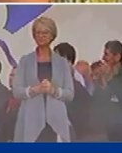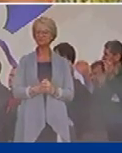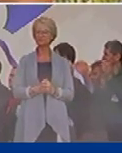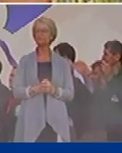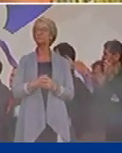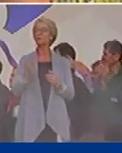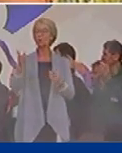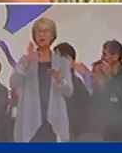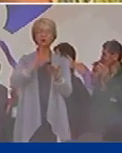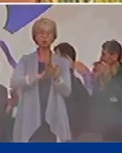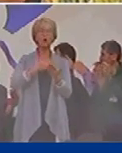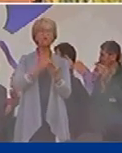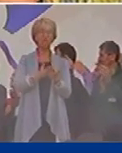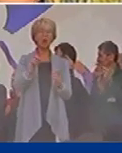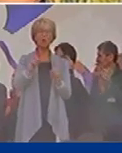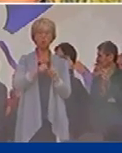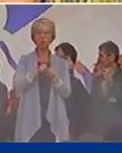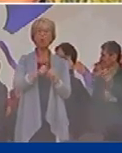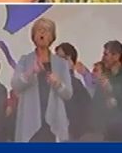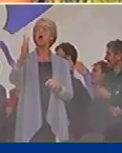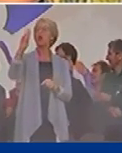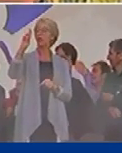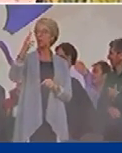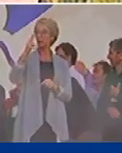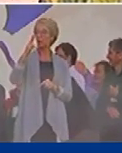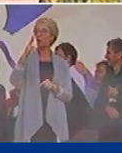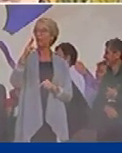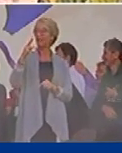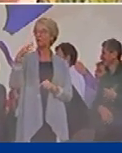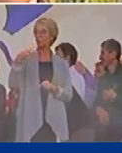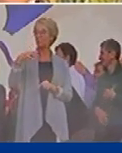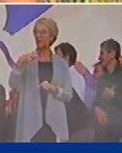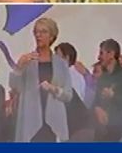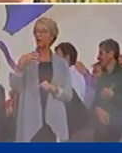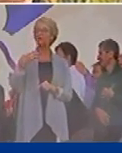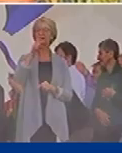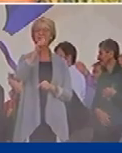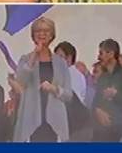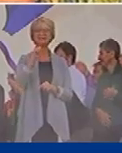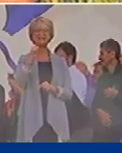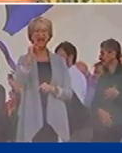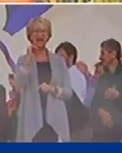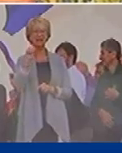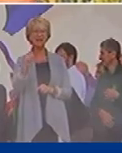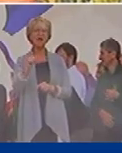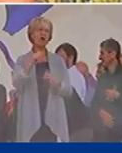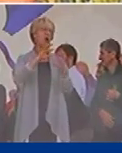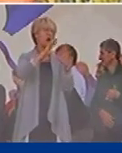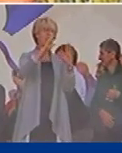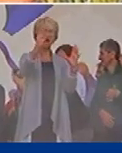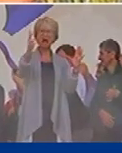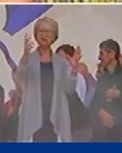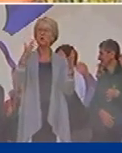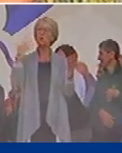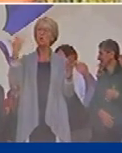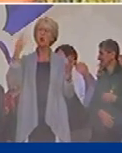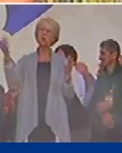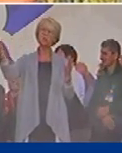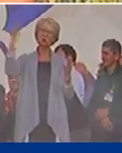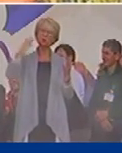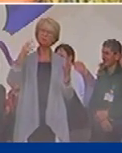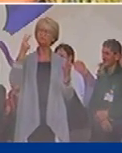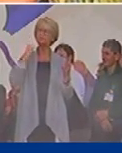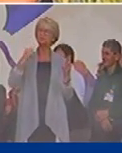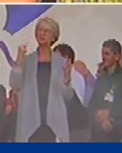Questo vale anche per Roberto Maroni, per Luca Zaia, per tutti gli altri. Qualcuno ogni tanto mi dice